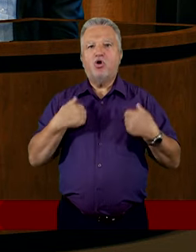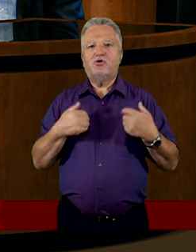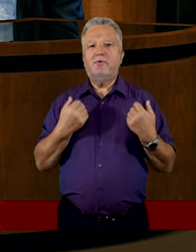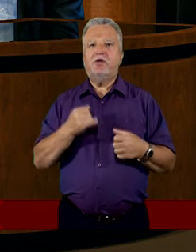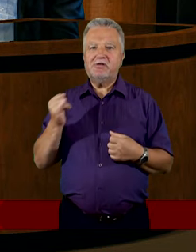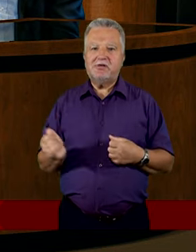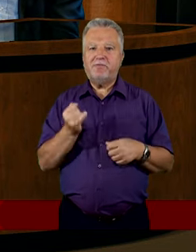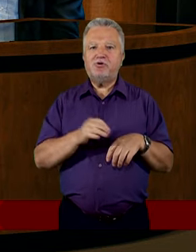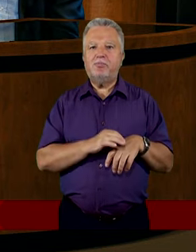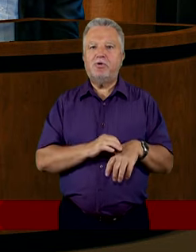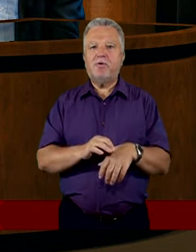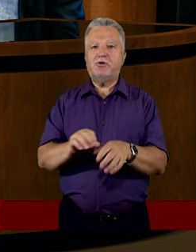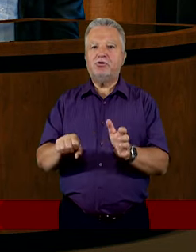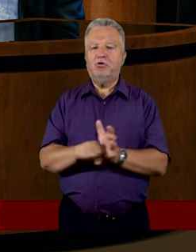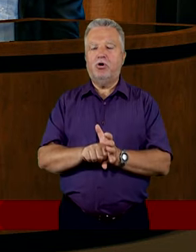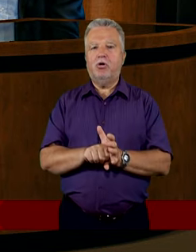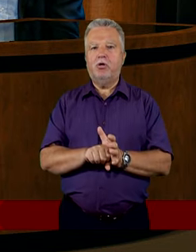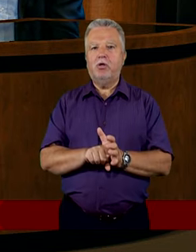do